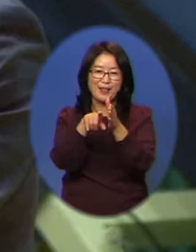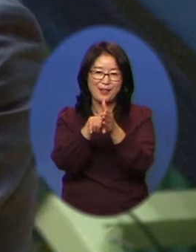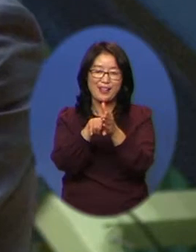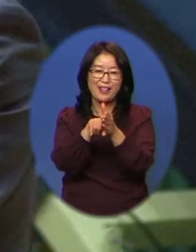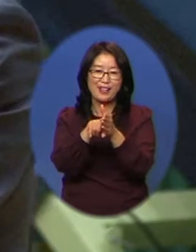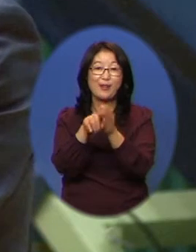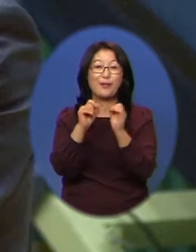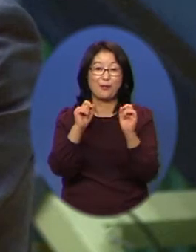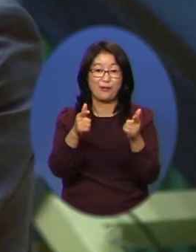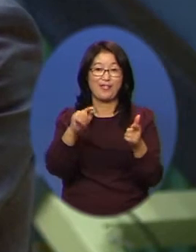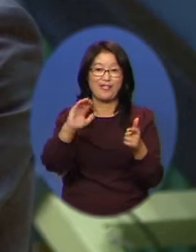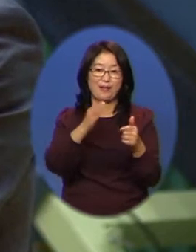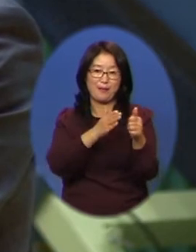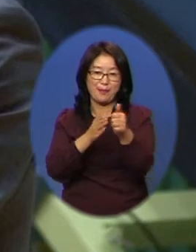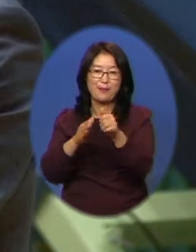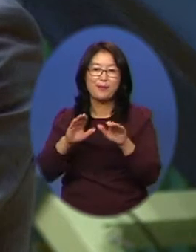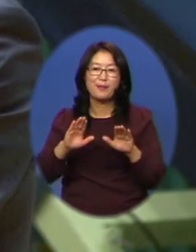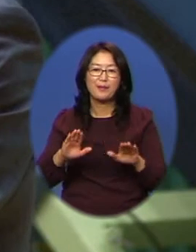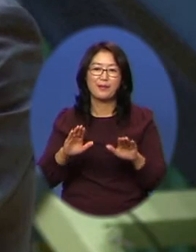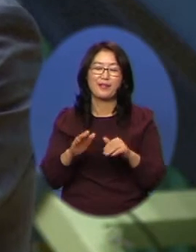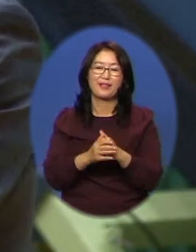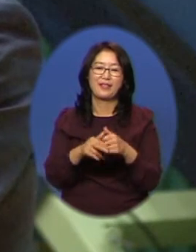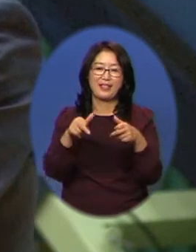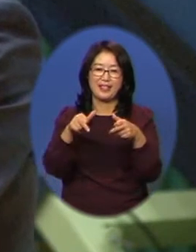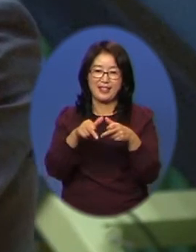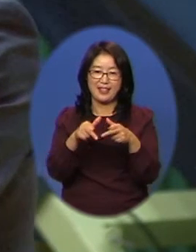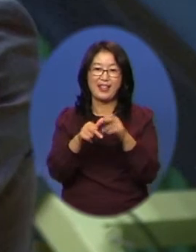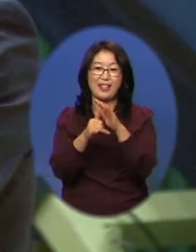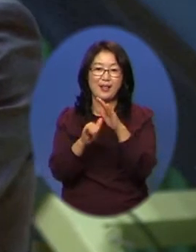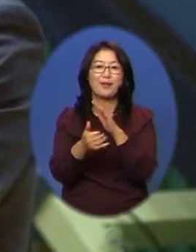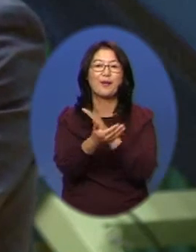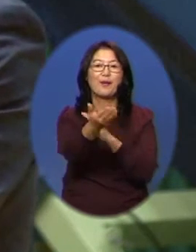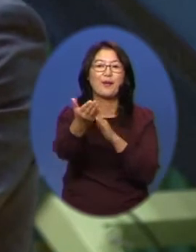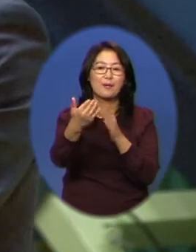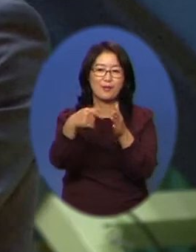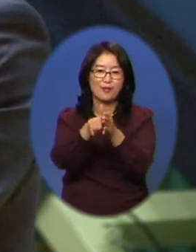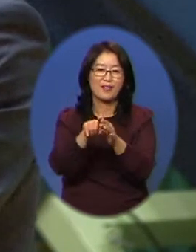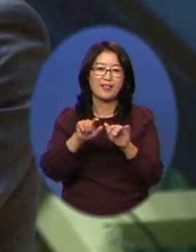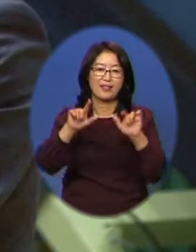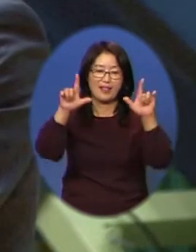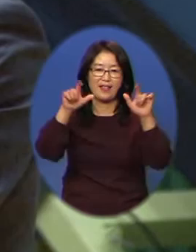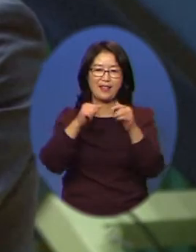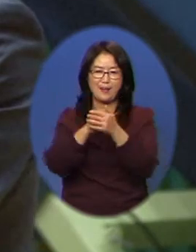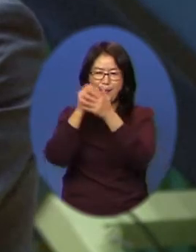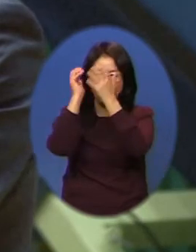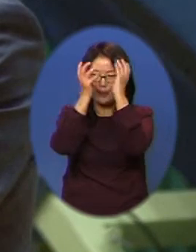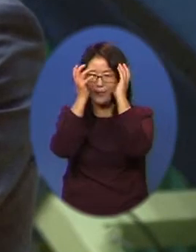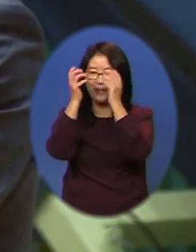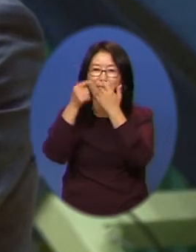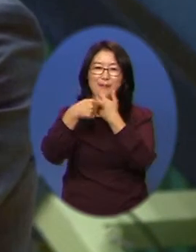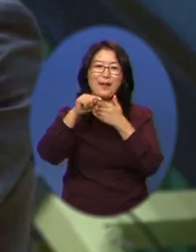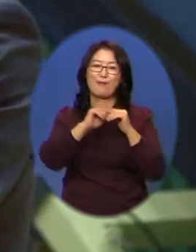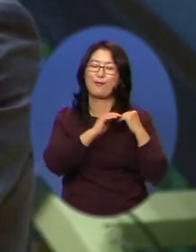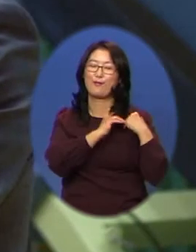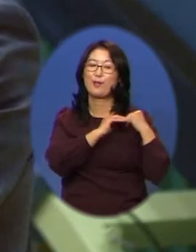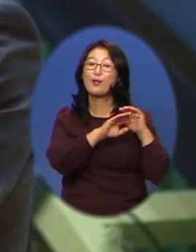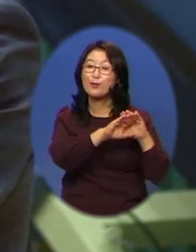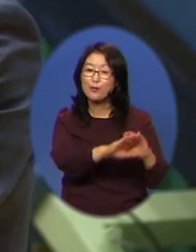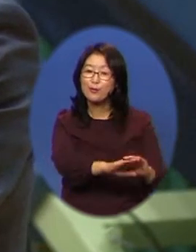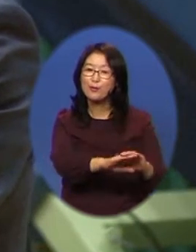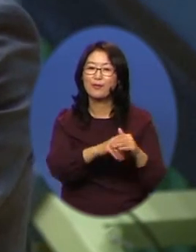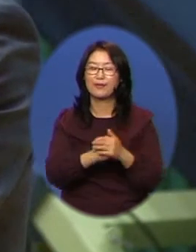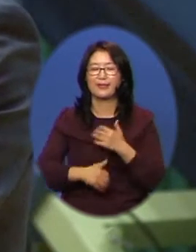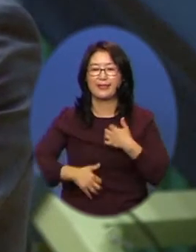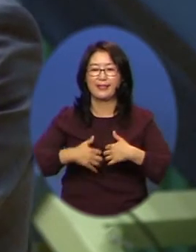가족 여러분들의 날입니다. 일상의 복잡한 마음 잠시 내려놓으시고 즐겁고